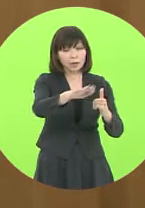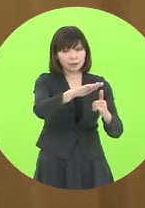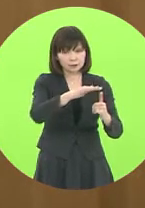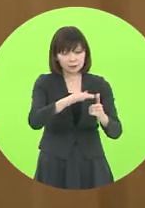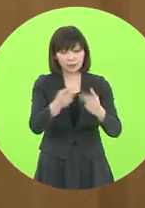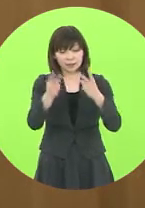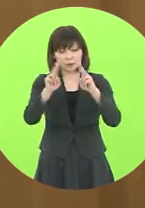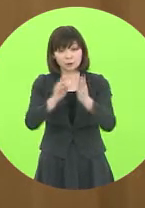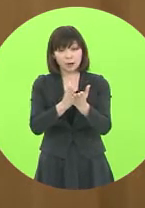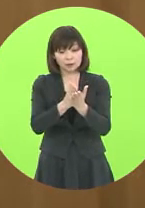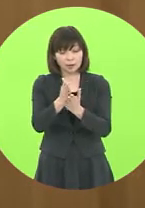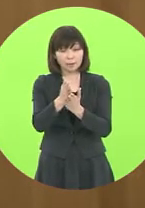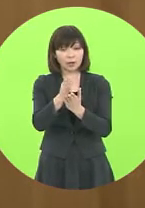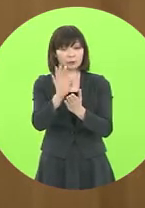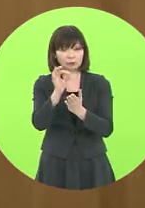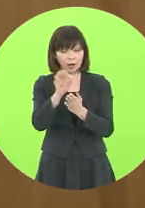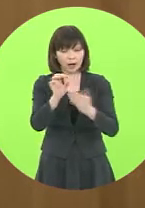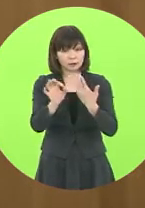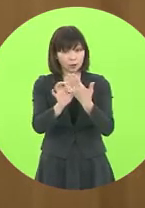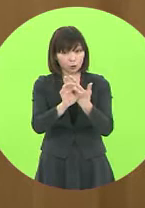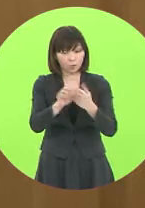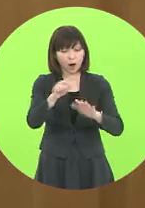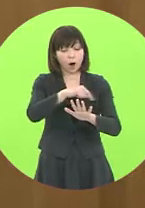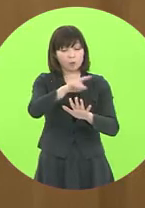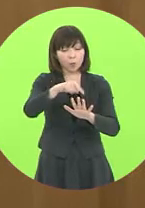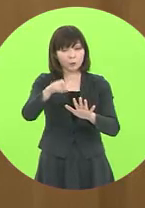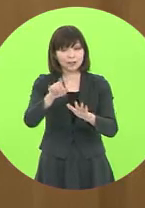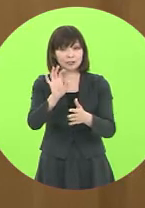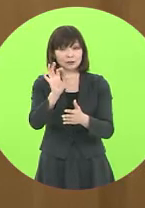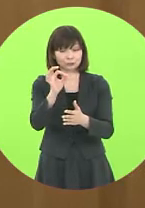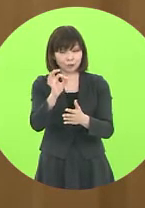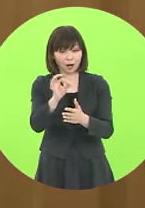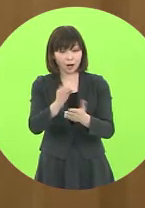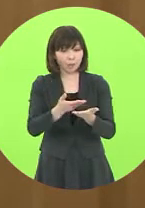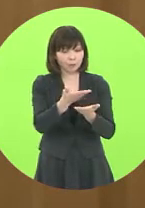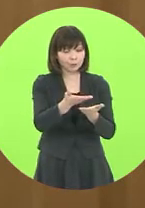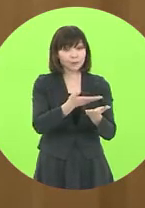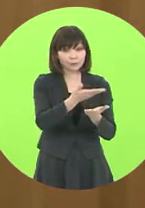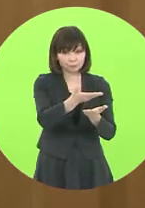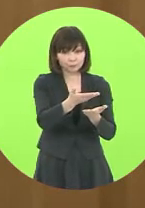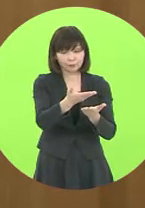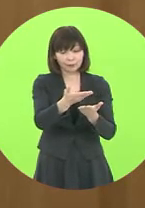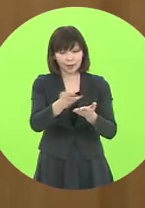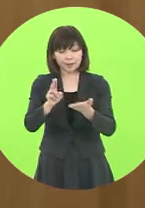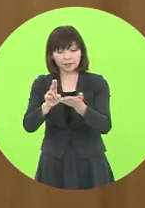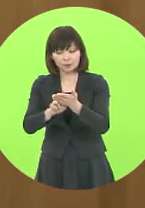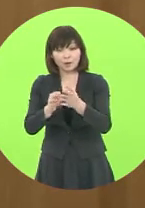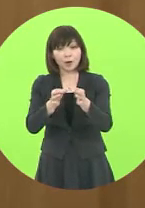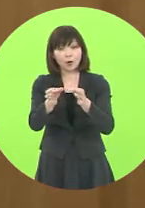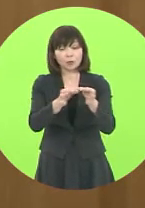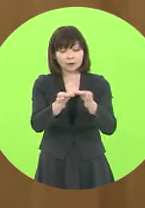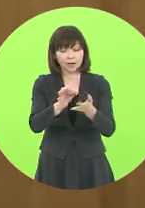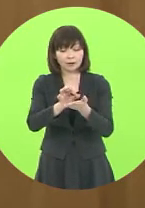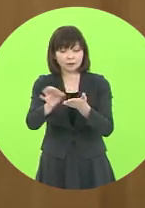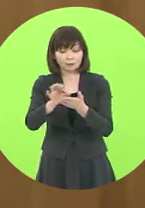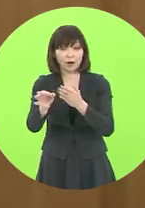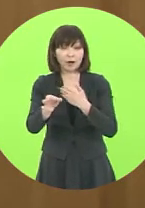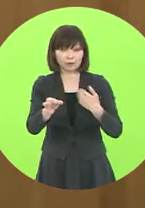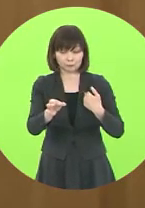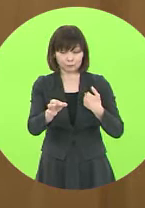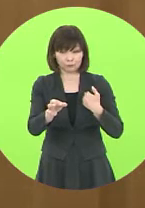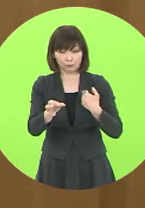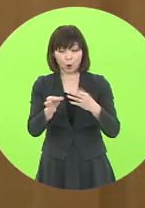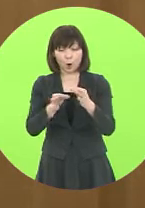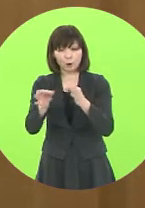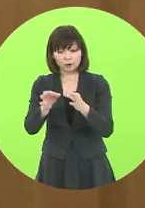県版の地域通貨、例えばもみじ通貨を発行し、県内地域ごとの指定商店で使っていただき、受け取ったお店の